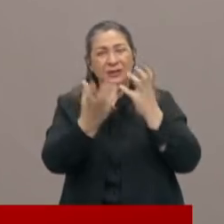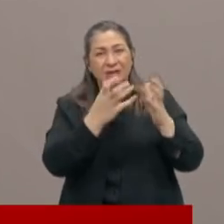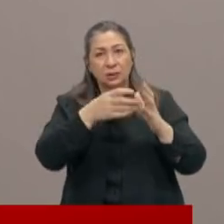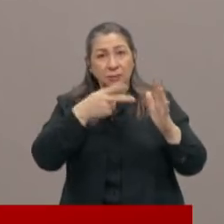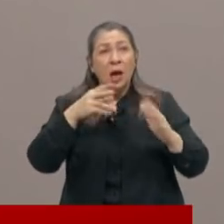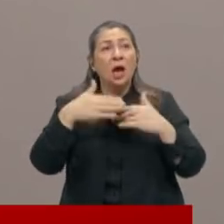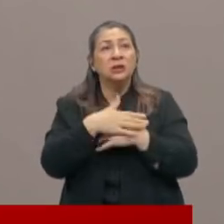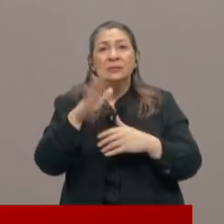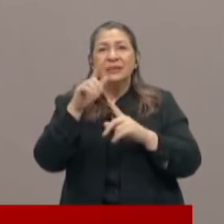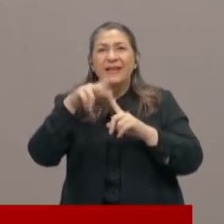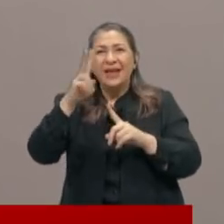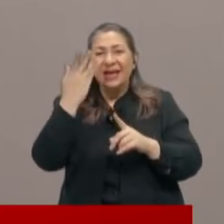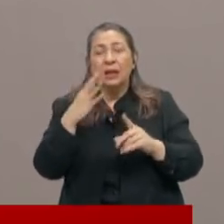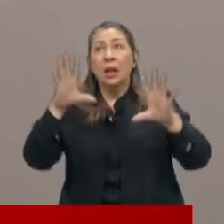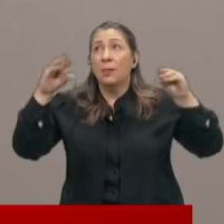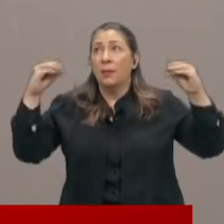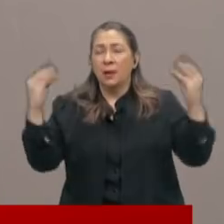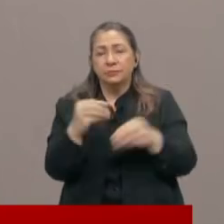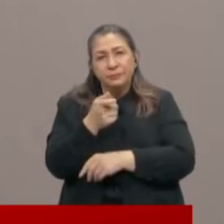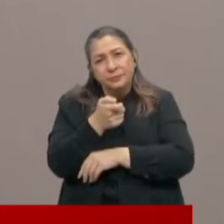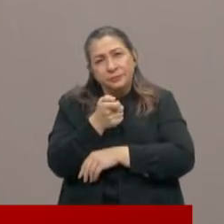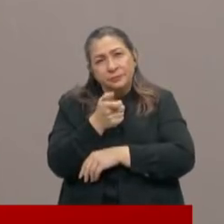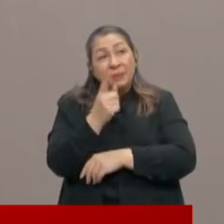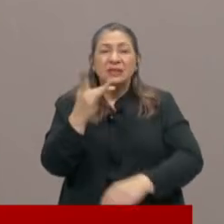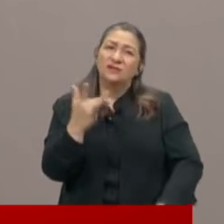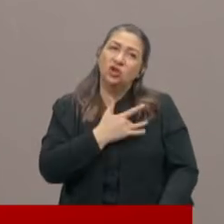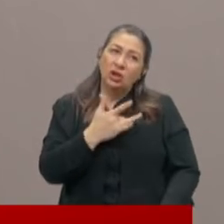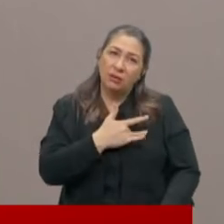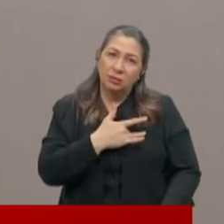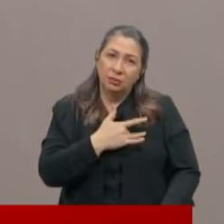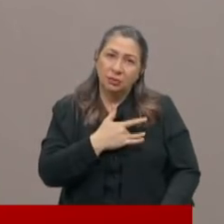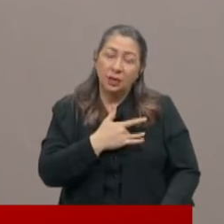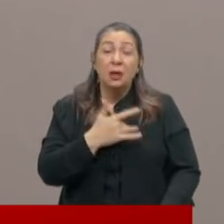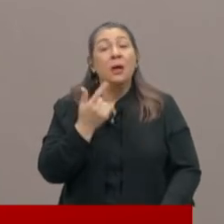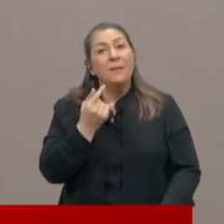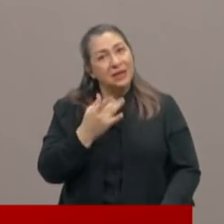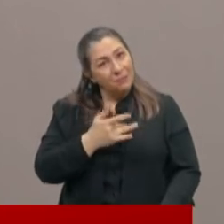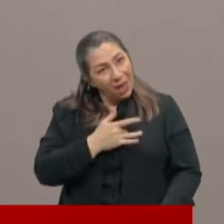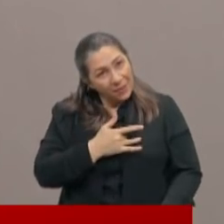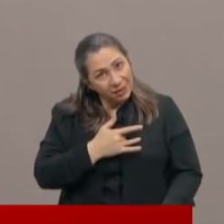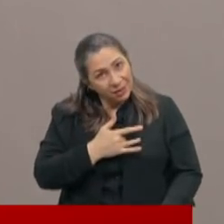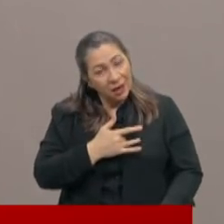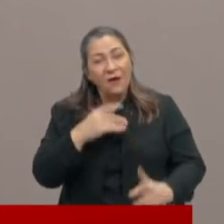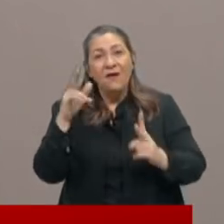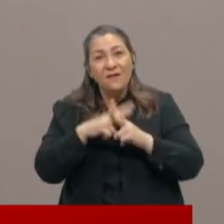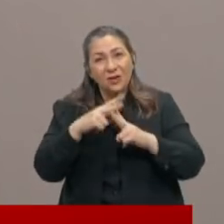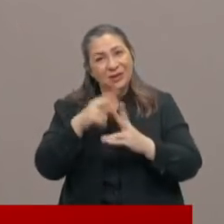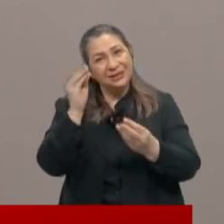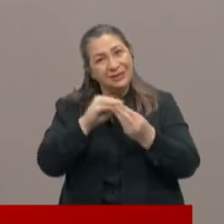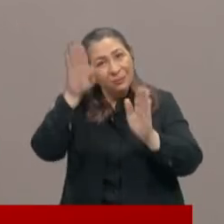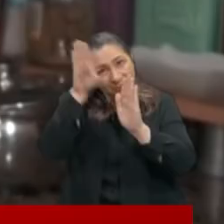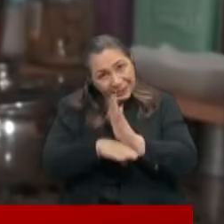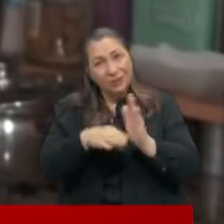Akşam televizyon seyrederken lambalarımı söndürüyorum. Biraz vicdan, biraz merhamet, faturalardaki zamı